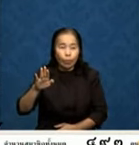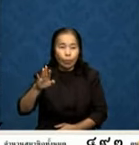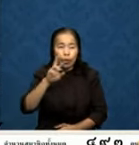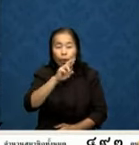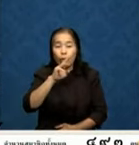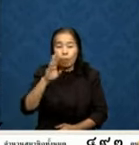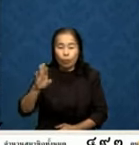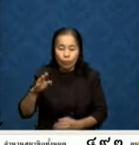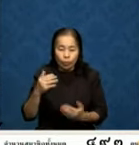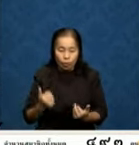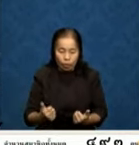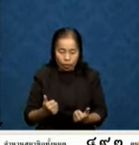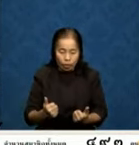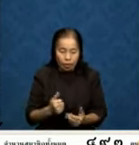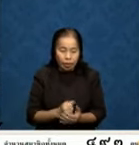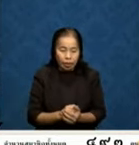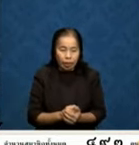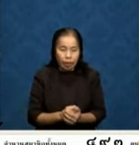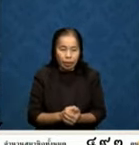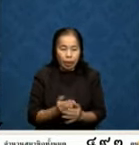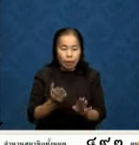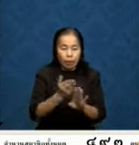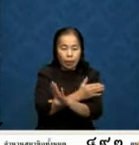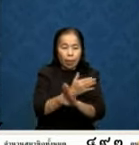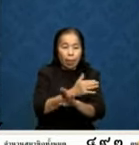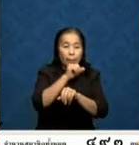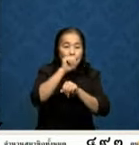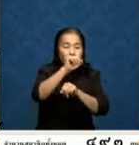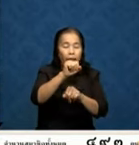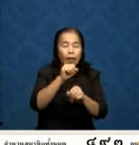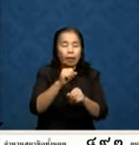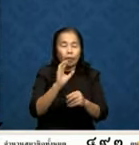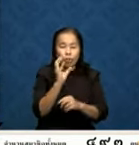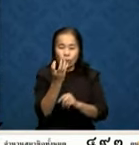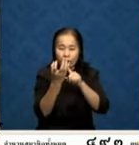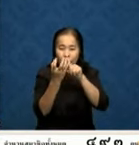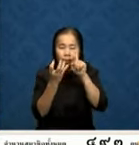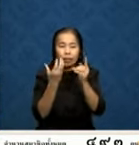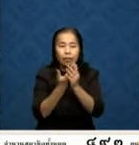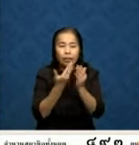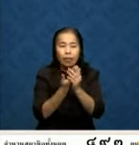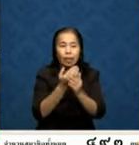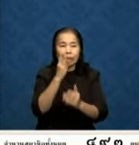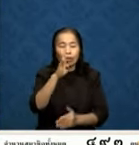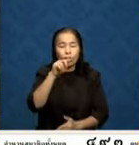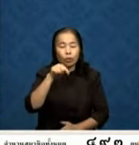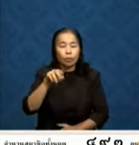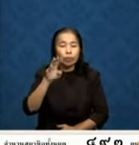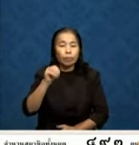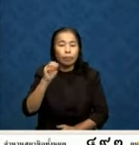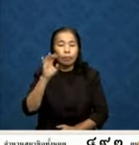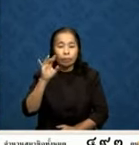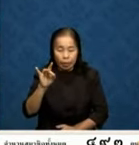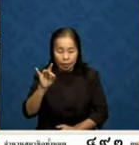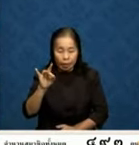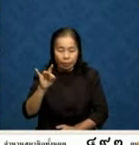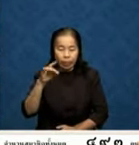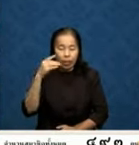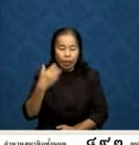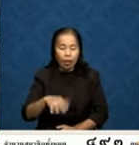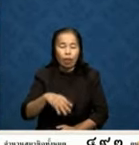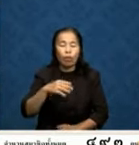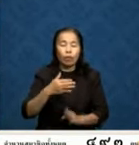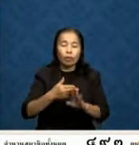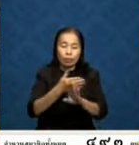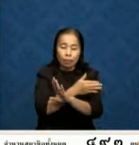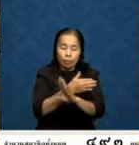รอบที่ปัจจุบันที่เพิ่งประกาศไปก็คือที่4บาท18สตางค์เนี่ยต้นทุนของการรับซื้อไฟในรอบที่ผ่านมาเนี่ยน